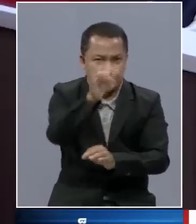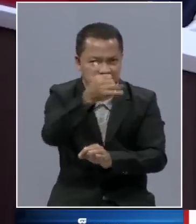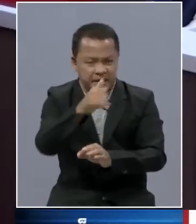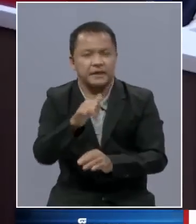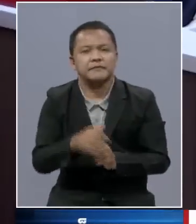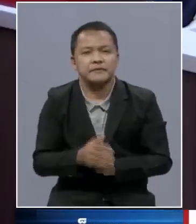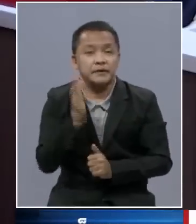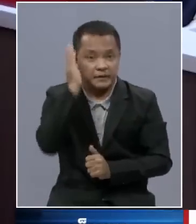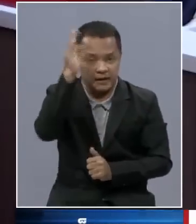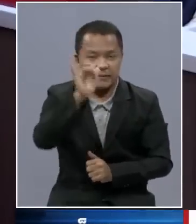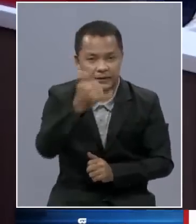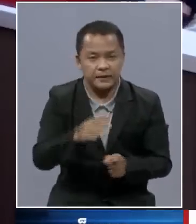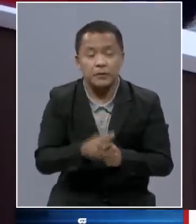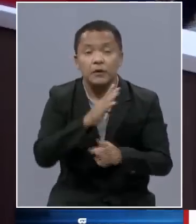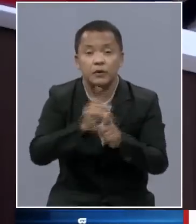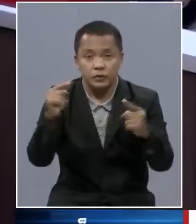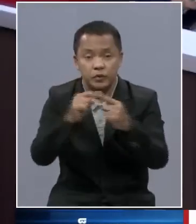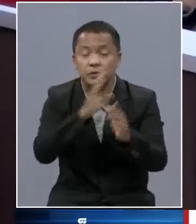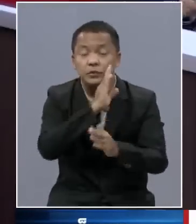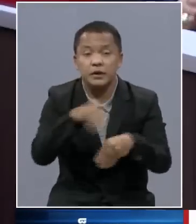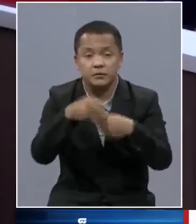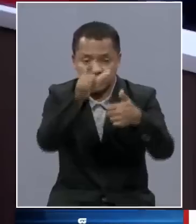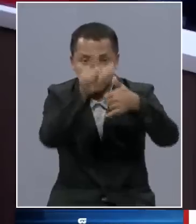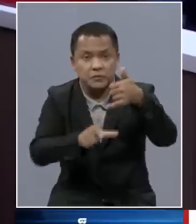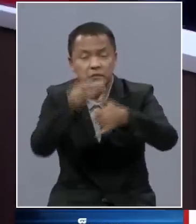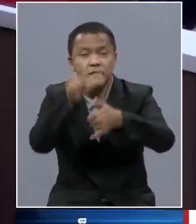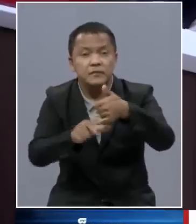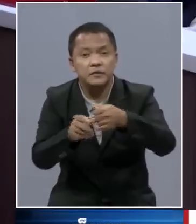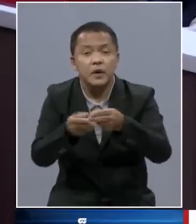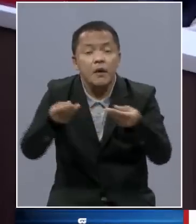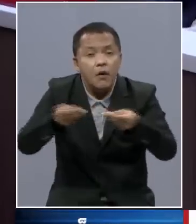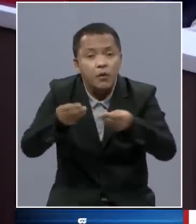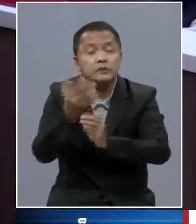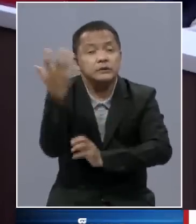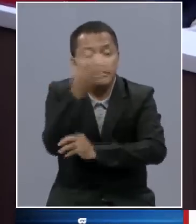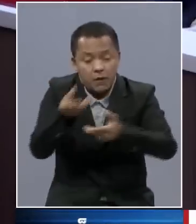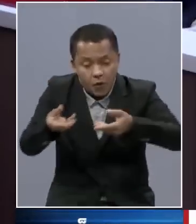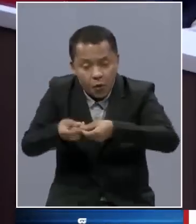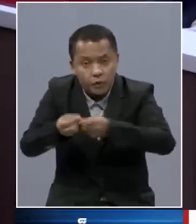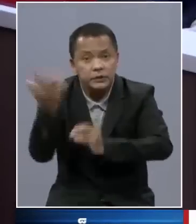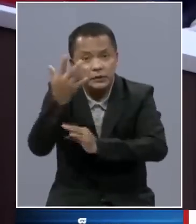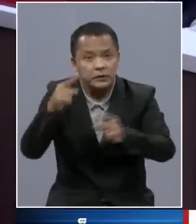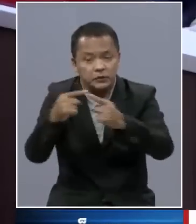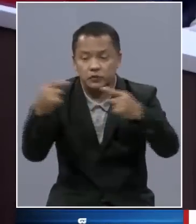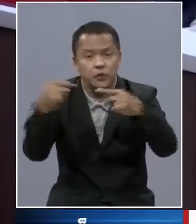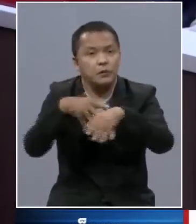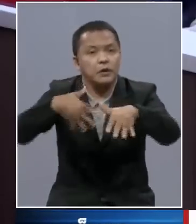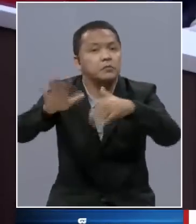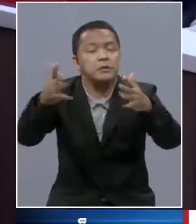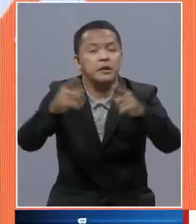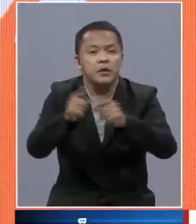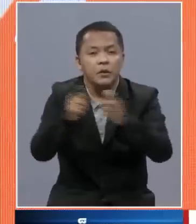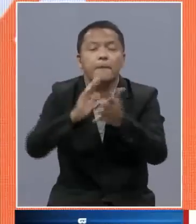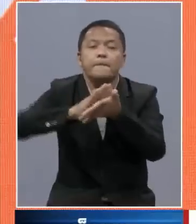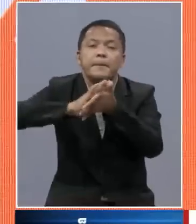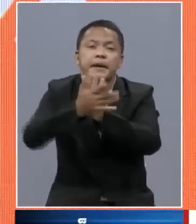ได้เหมือนกันคุณผู้ชม ใช่ครับแล้วก็ประเด็นเรื่องที่อ้างคุณสมบัติเรื่องหุ้นสื่อขออภัยไม่ได้ส่วนมติประชาชนเสียหน่อยเกมก็จะเป